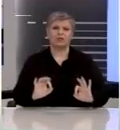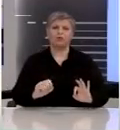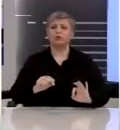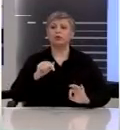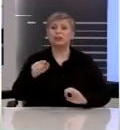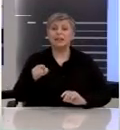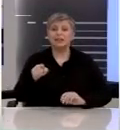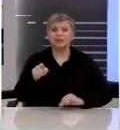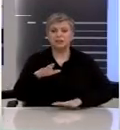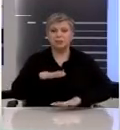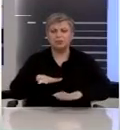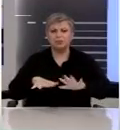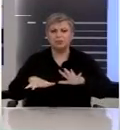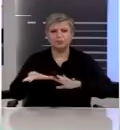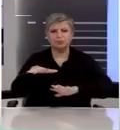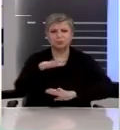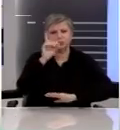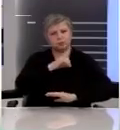σας.